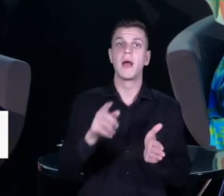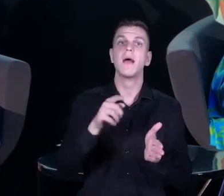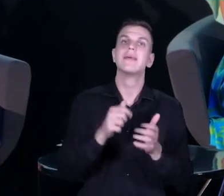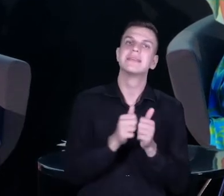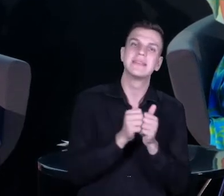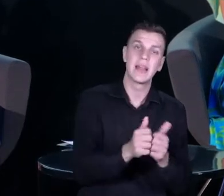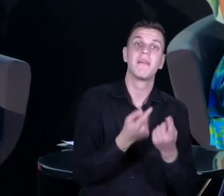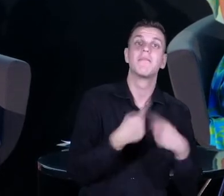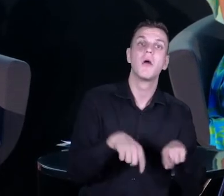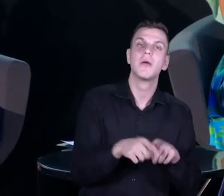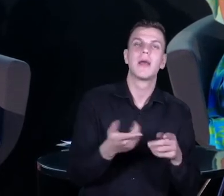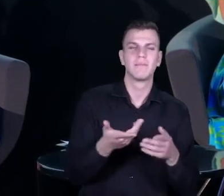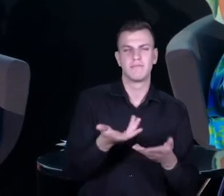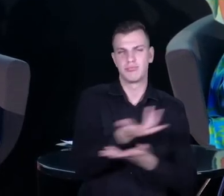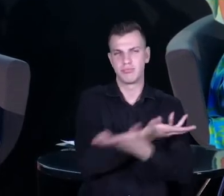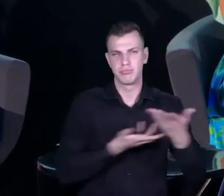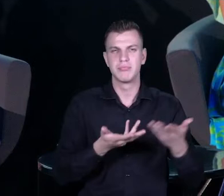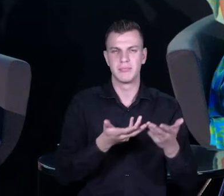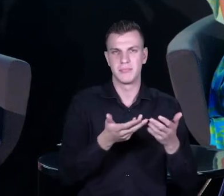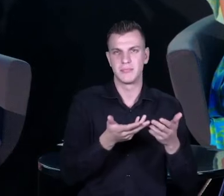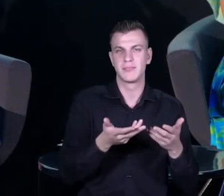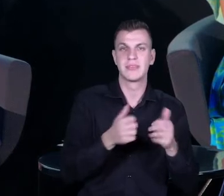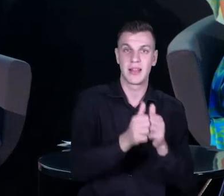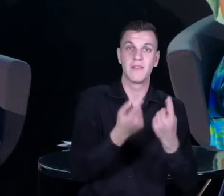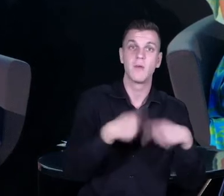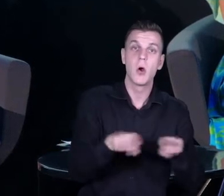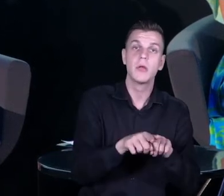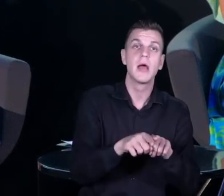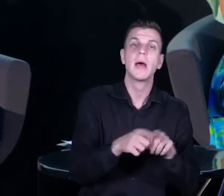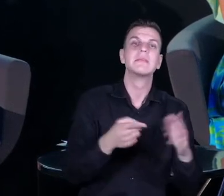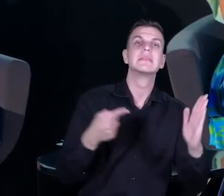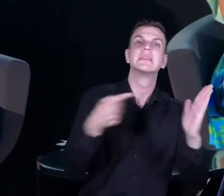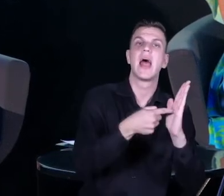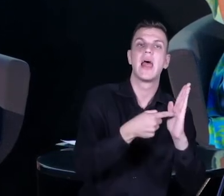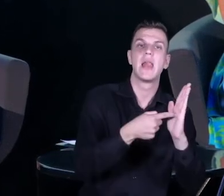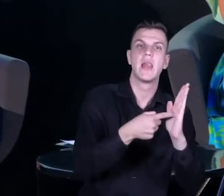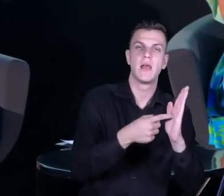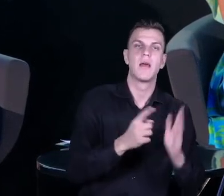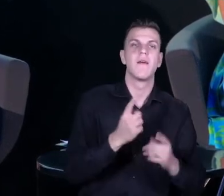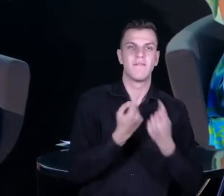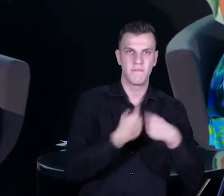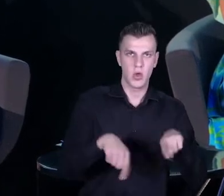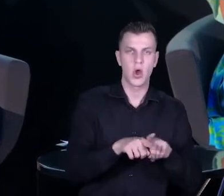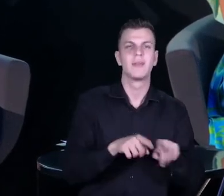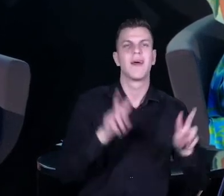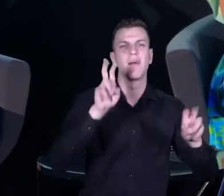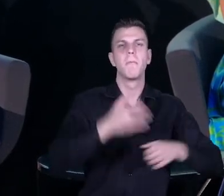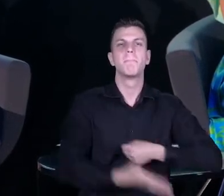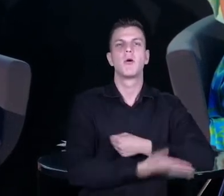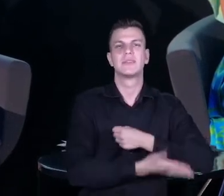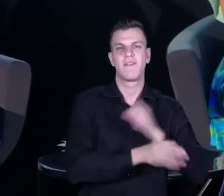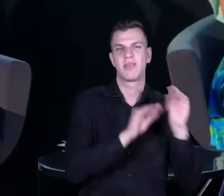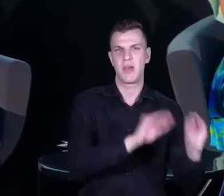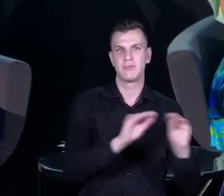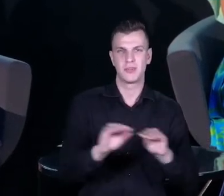realizacji zadań interdyscyplinarnych to są zadania, których głównym celem jest realizacja treści z podstaw programowych.